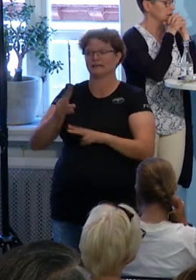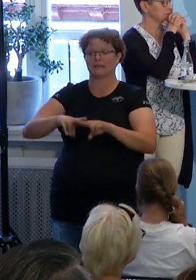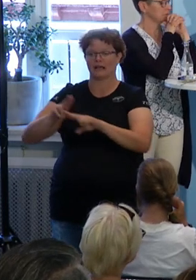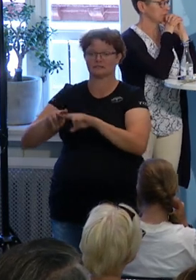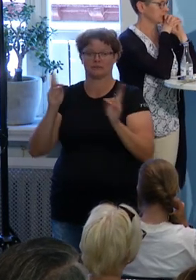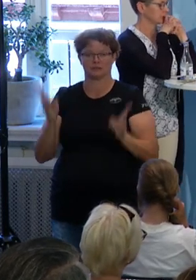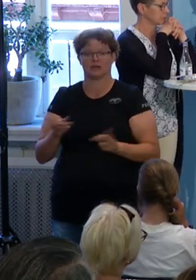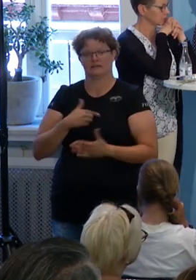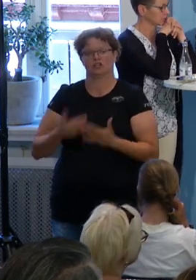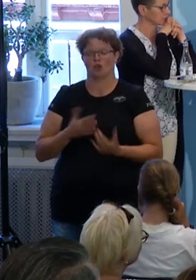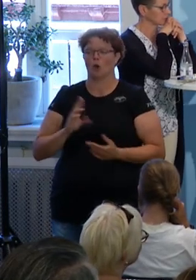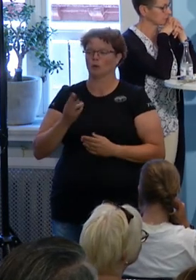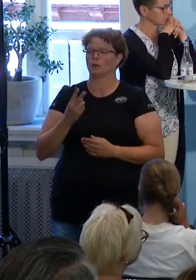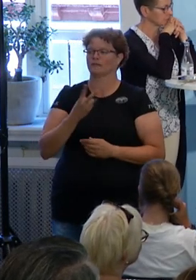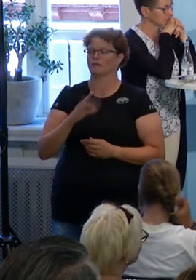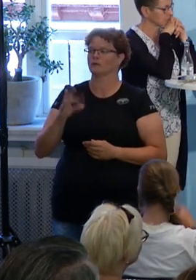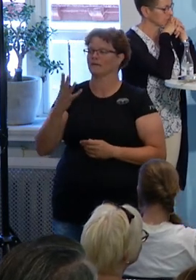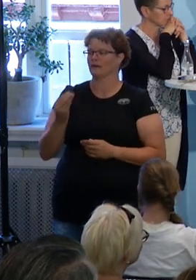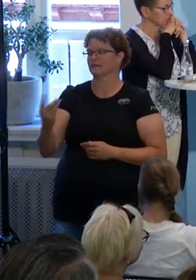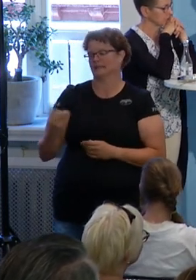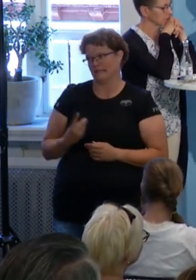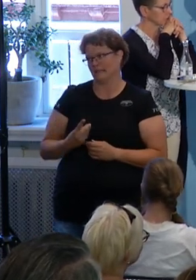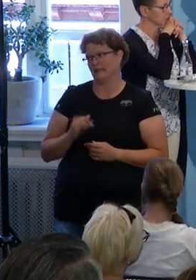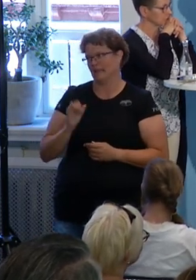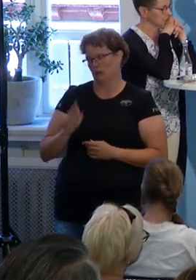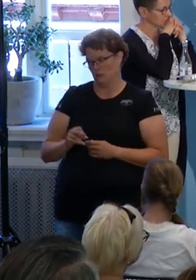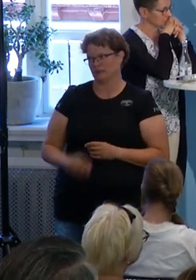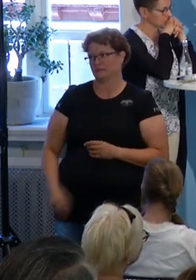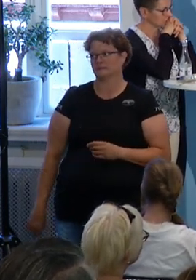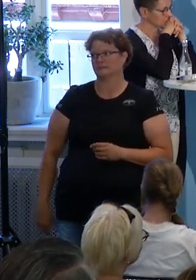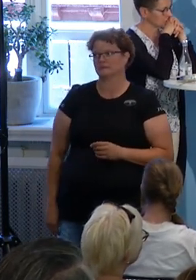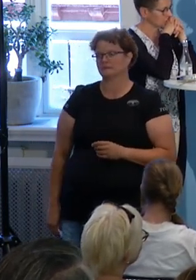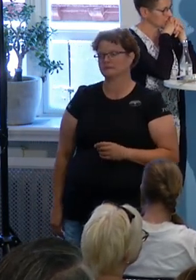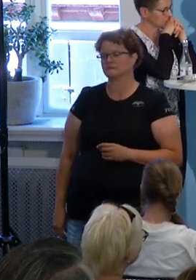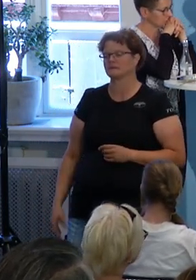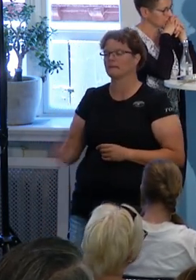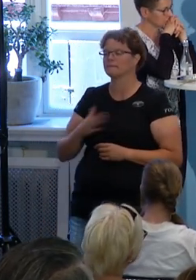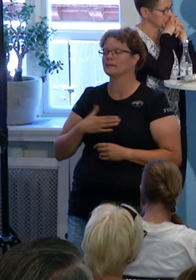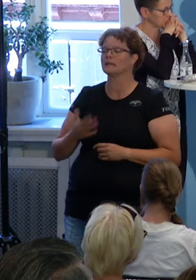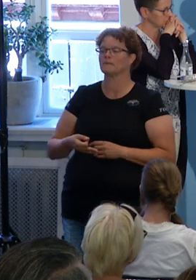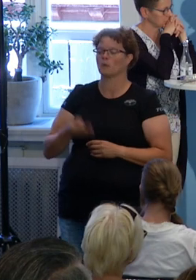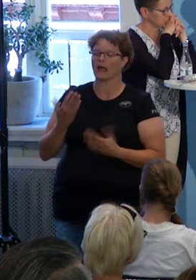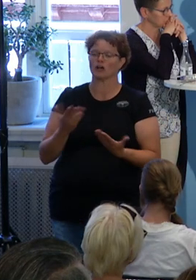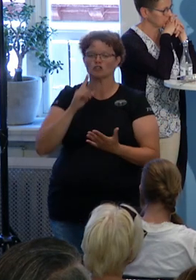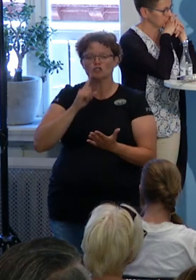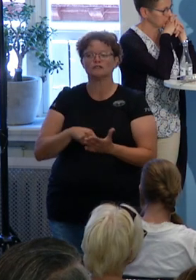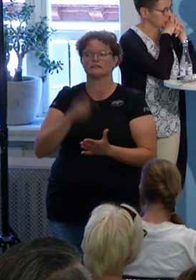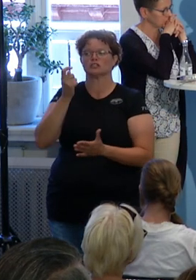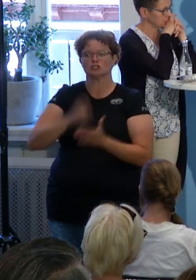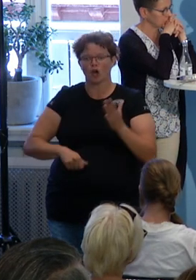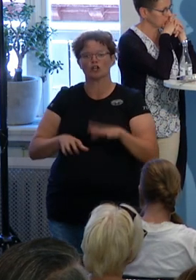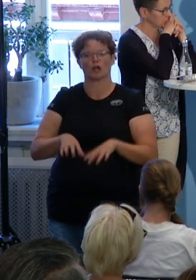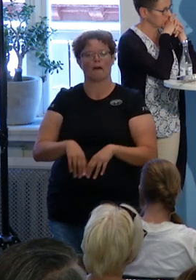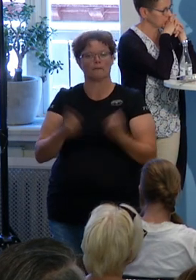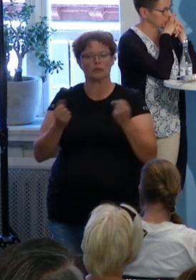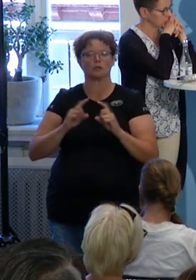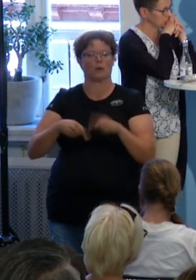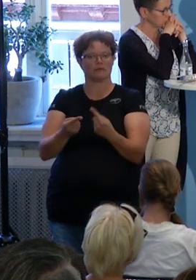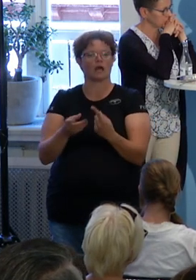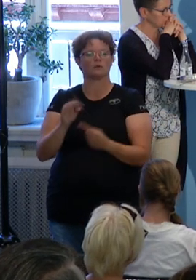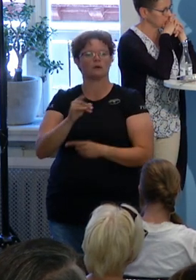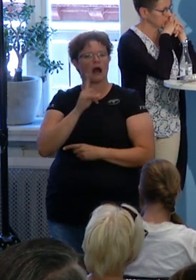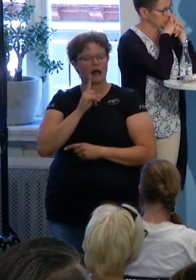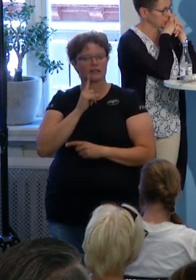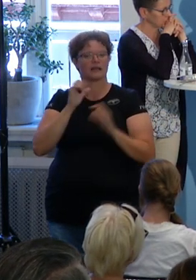vilket vi gör med 250 till i år. Så att min poäng är, för att kunna starta och bryta utveckling så måste man